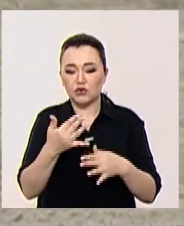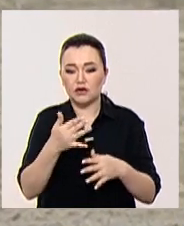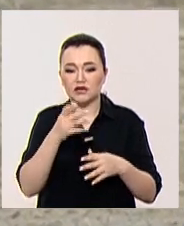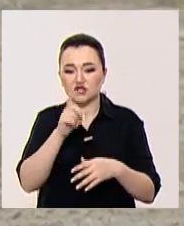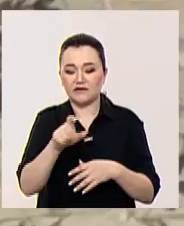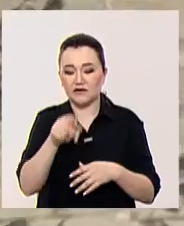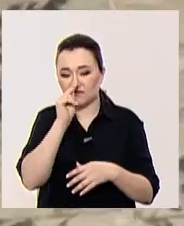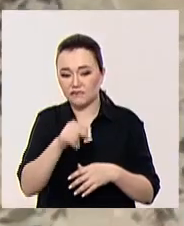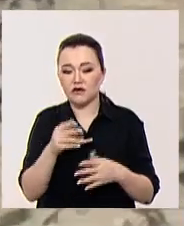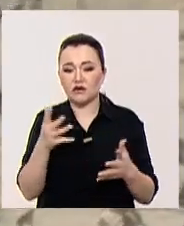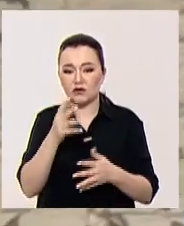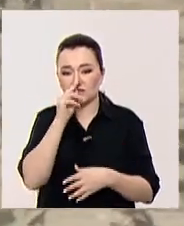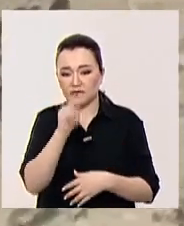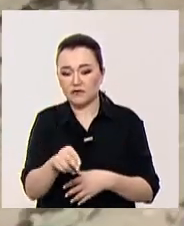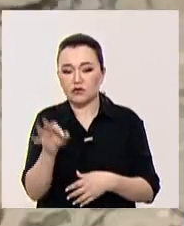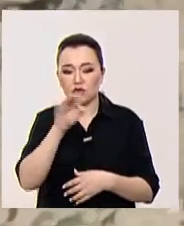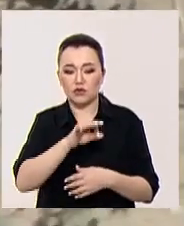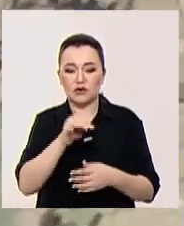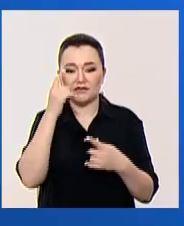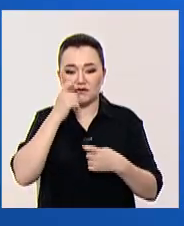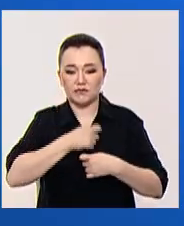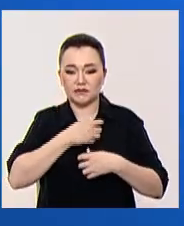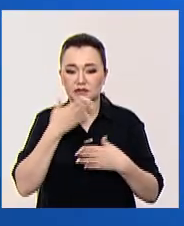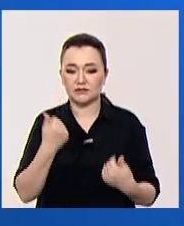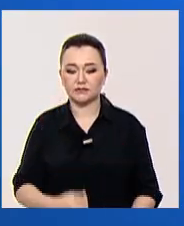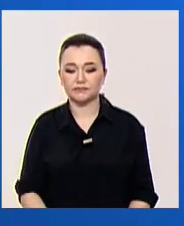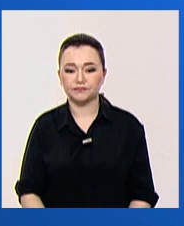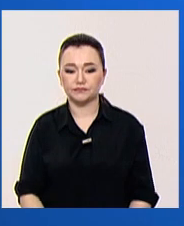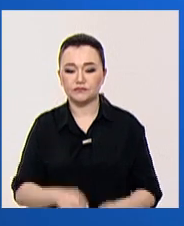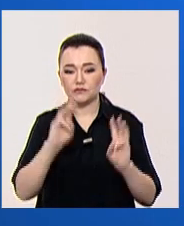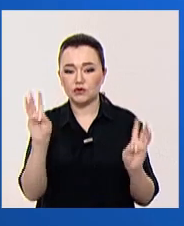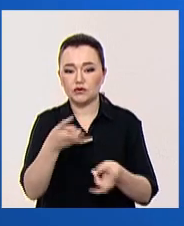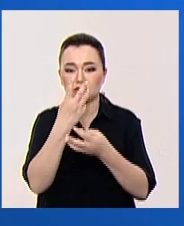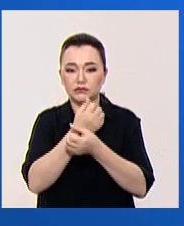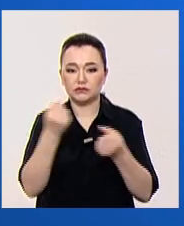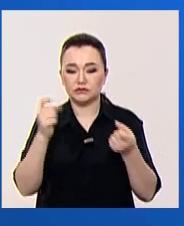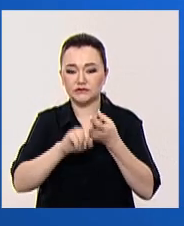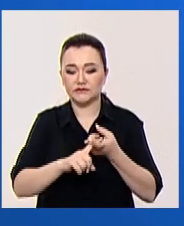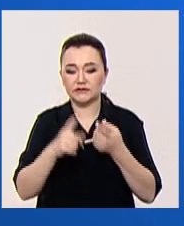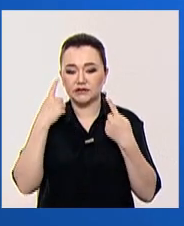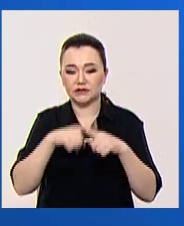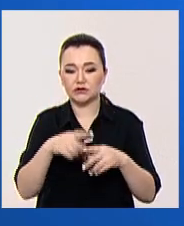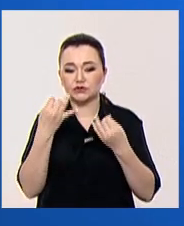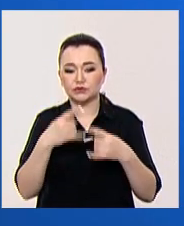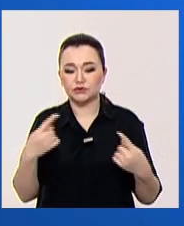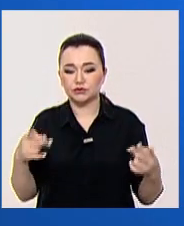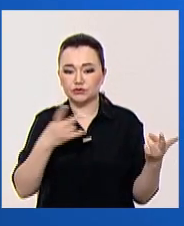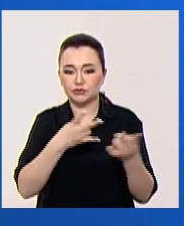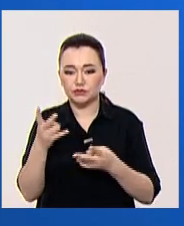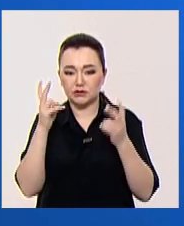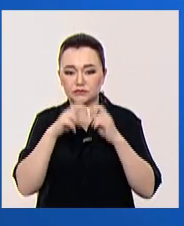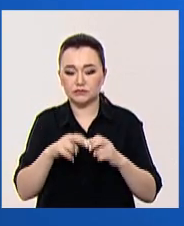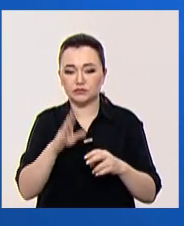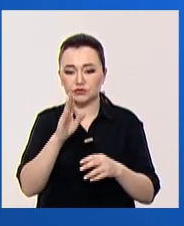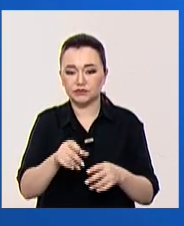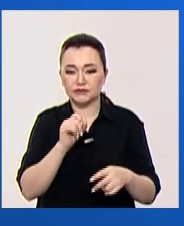екенін және қандай айып тағылғанын туралы ақпарат жоқ. Өрт және жарылысқа байланысты техникалық және басқа да қажетті сараптамалар